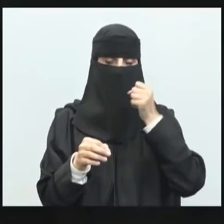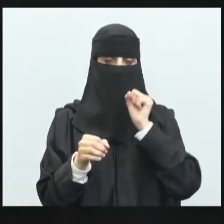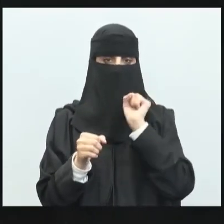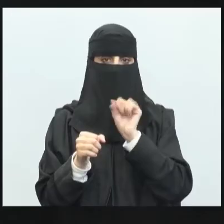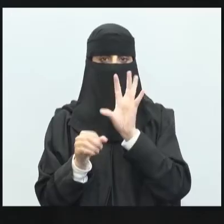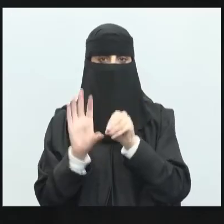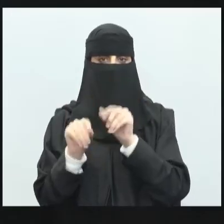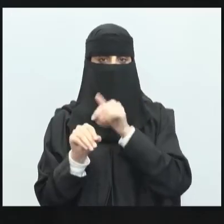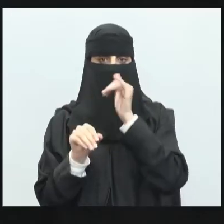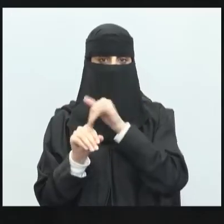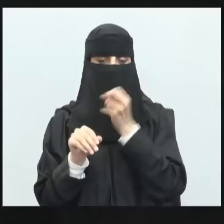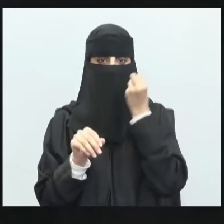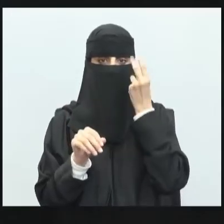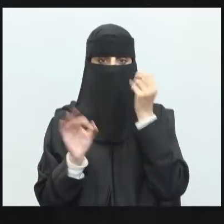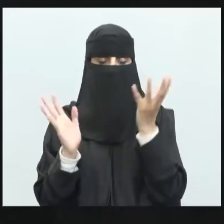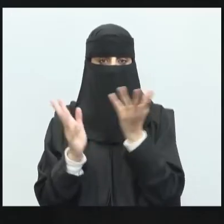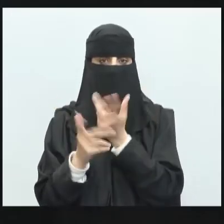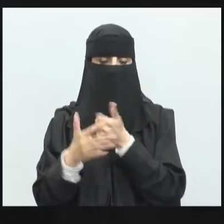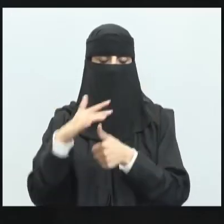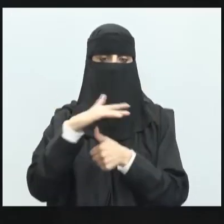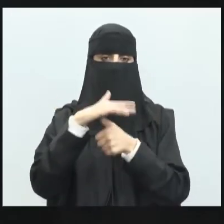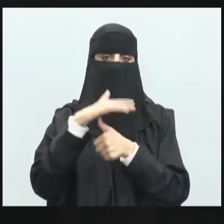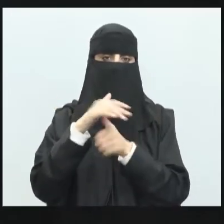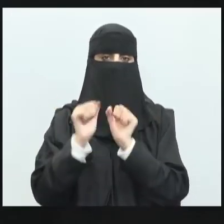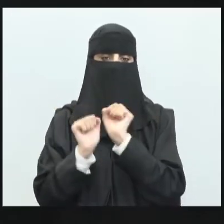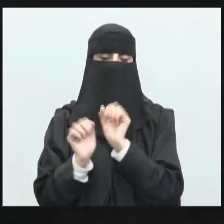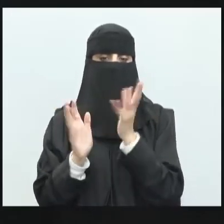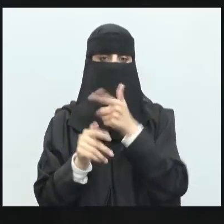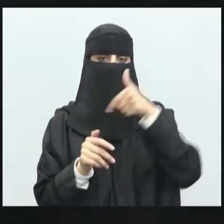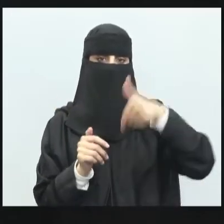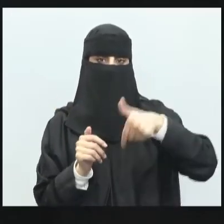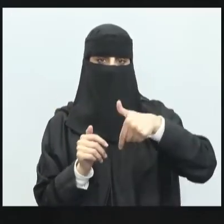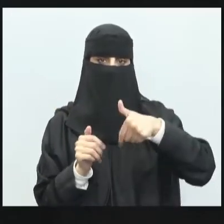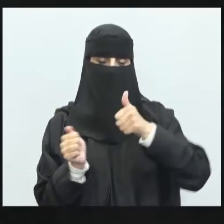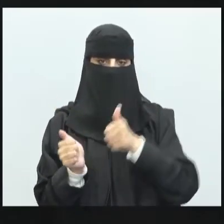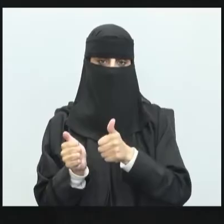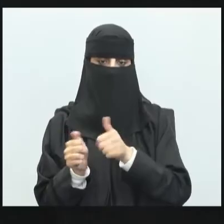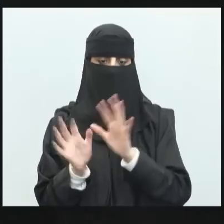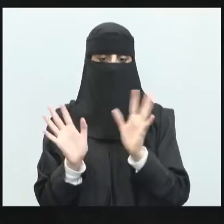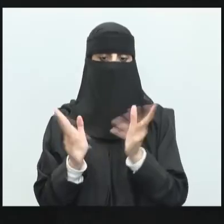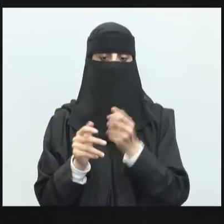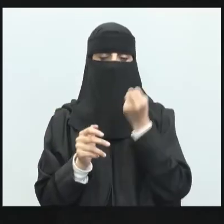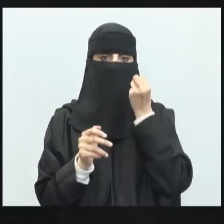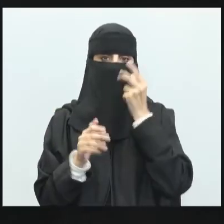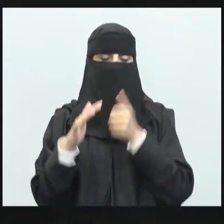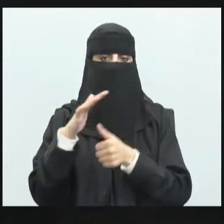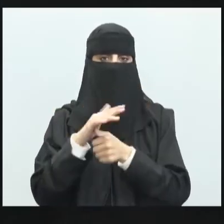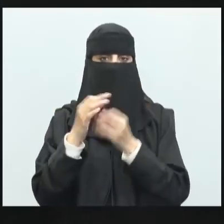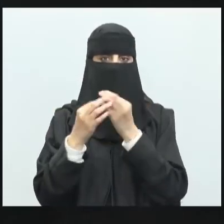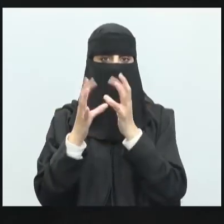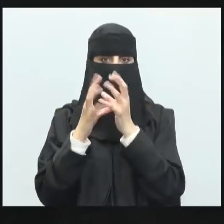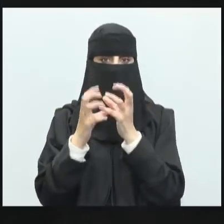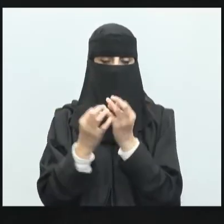لكل فكره من فكره النص فكره رئيسه يتحدث او تتحدث عنها بعد